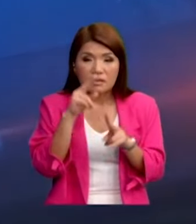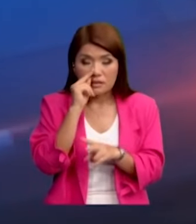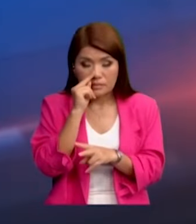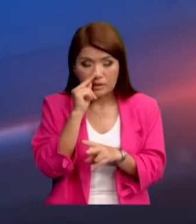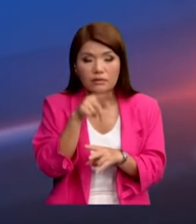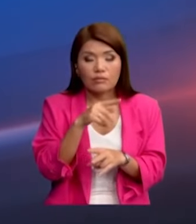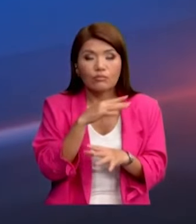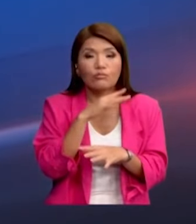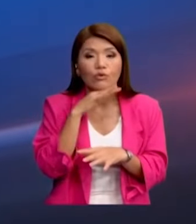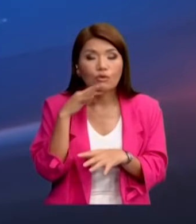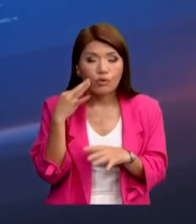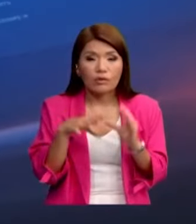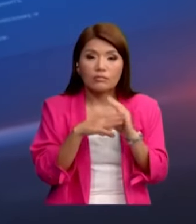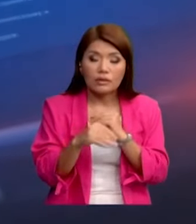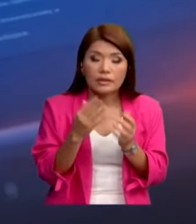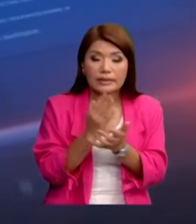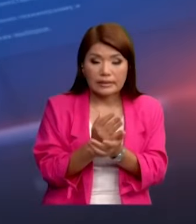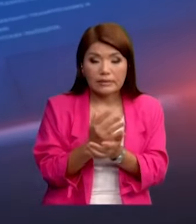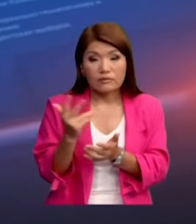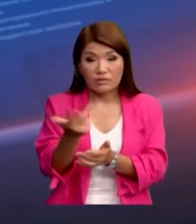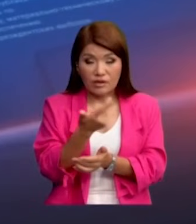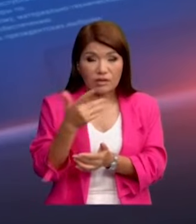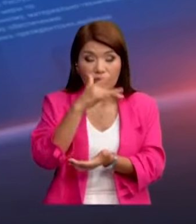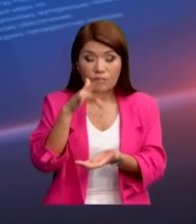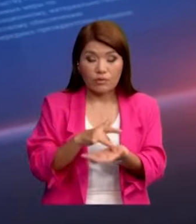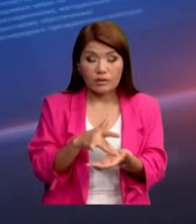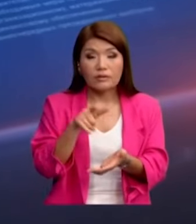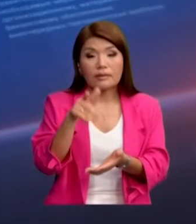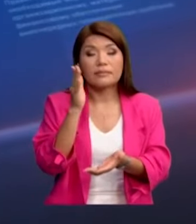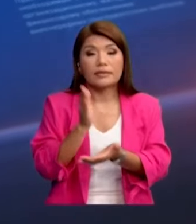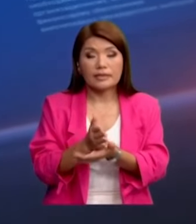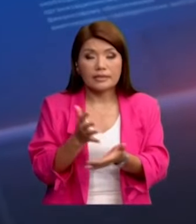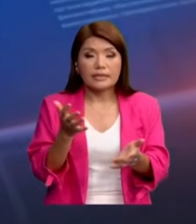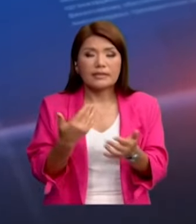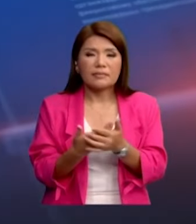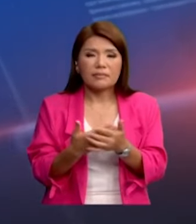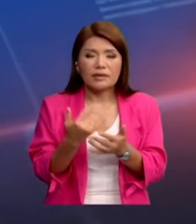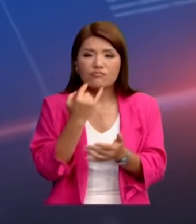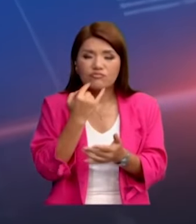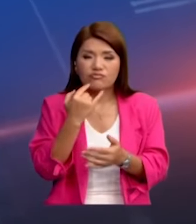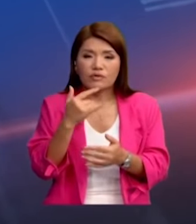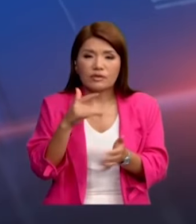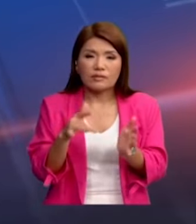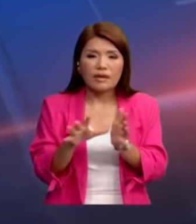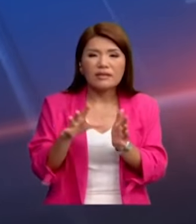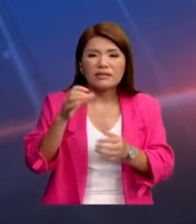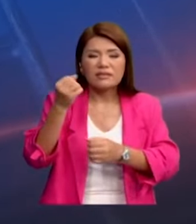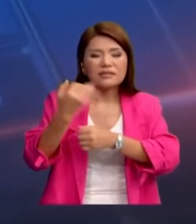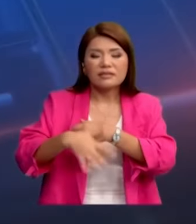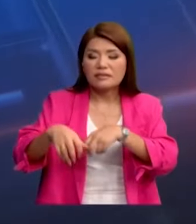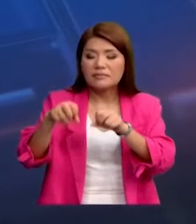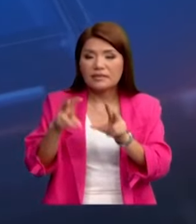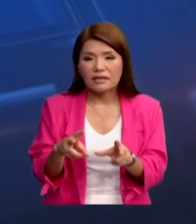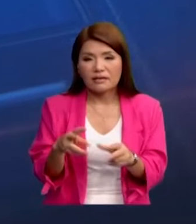те цены Алматы и Чимкент, это как раз регионы, где есть дефицит мощности. И, соответственно, до 30-го